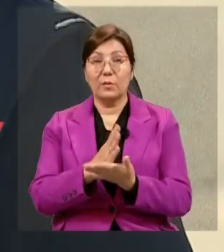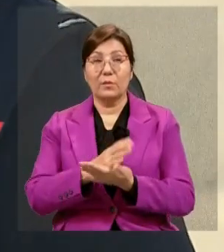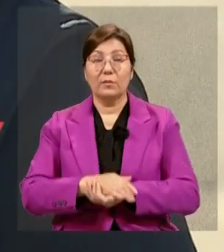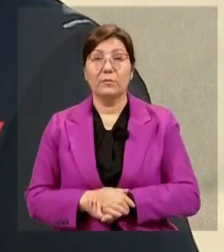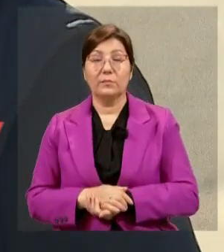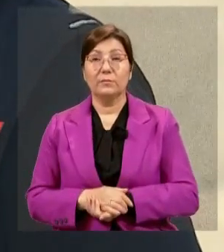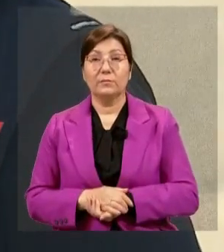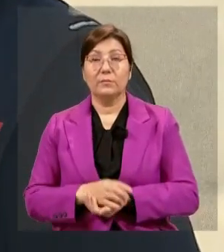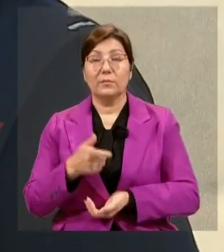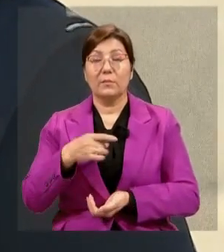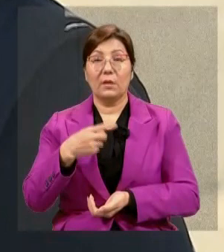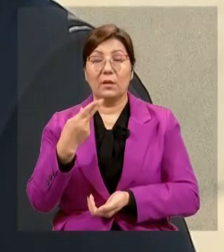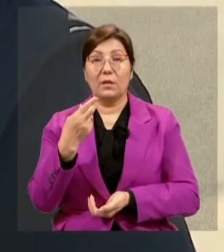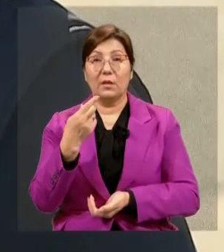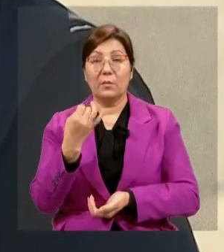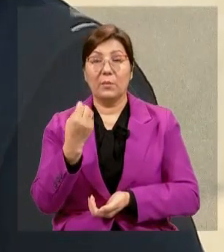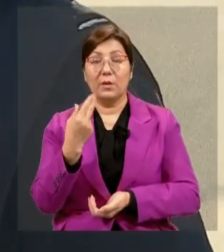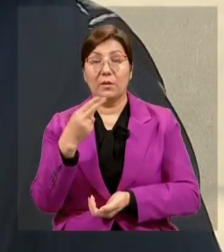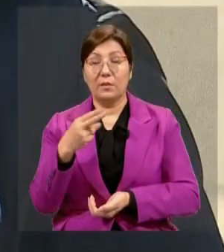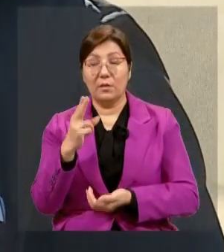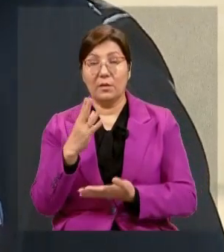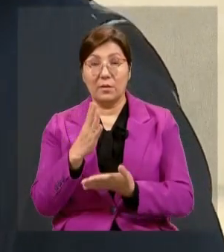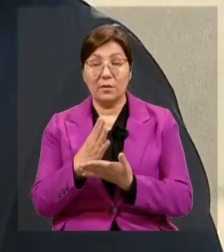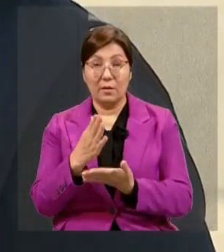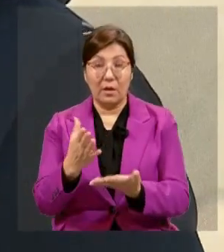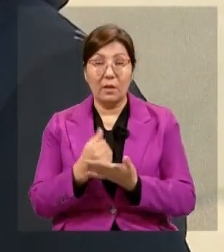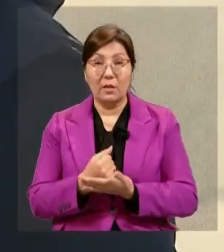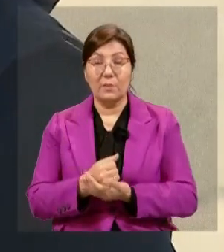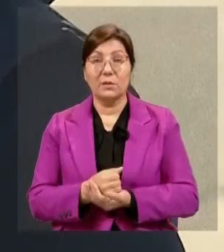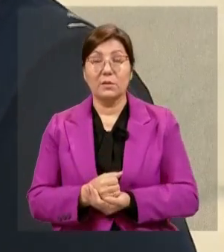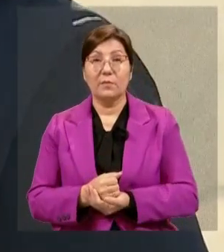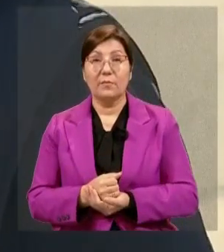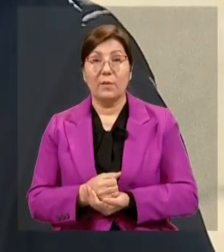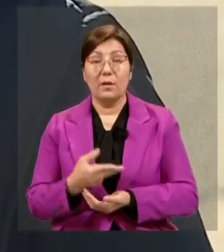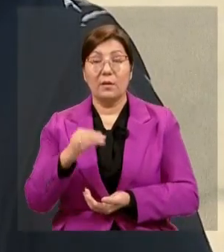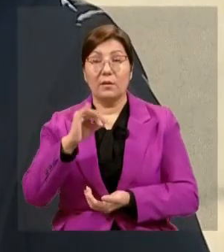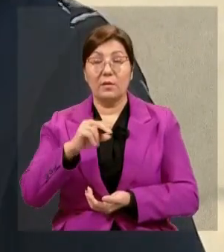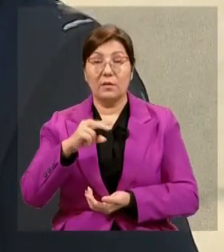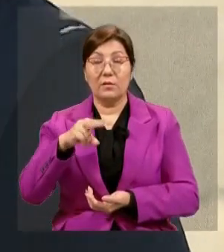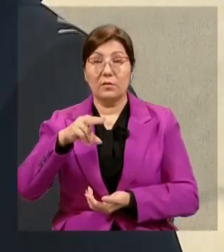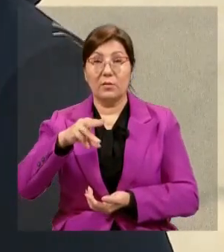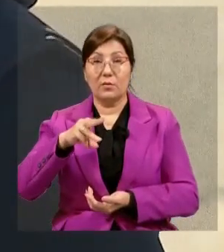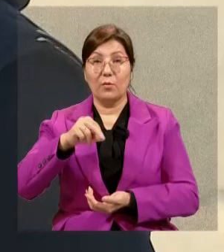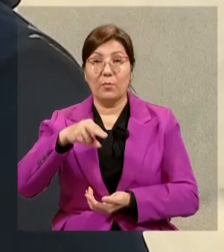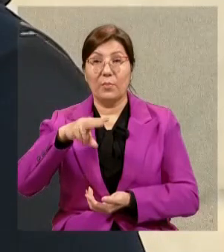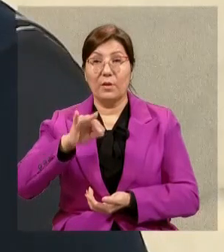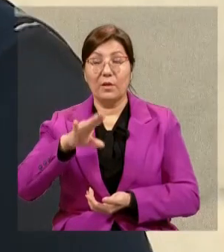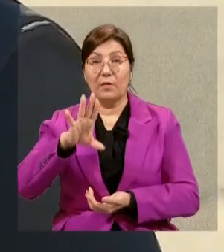Не жөнінде гербицид аламыз, оның да 50%-ке шейін субсидия жасайды. Дистопливадан 250 теңгеден беріп